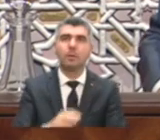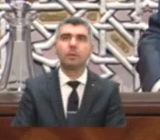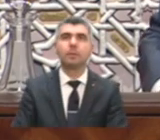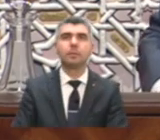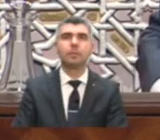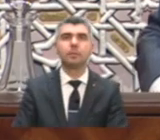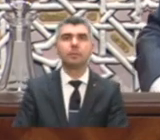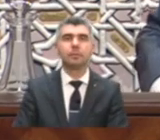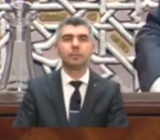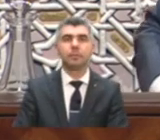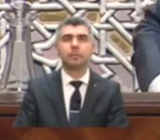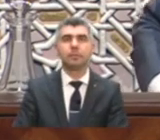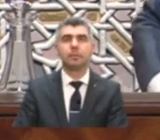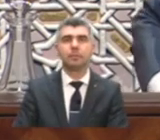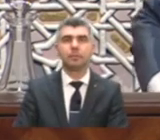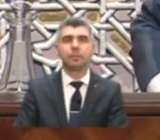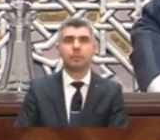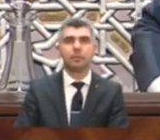انتهى الوقت السيد نايب.